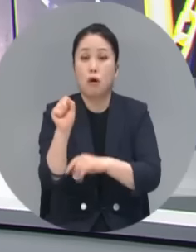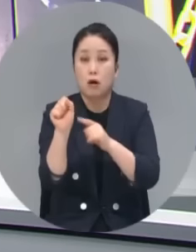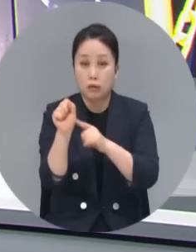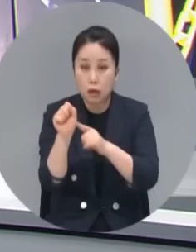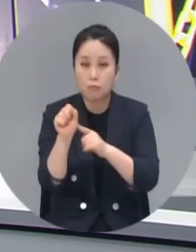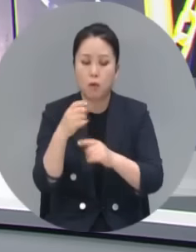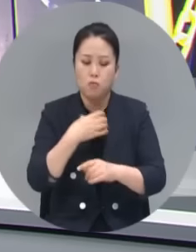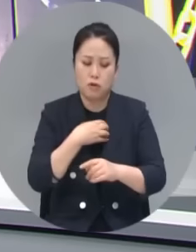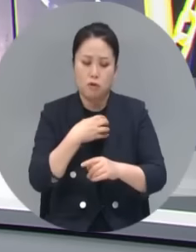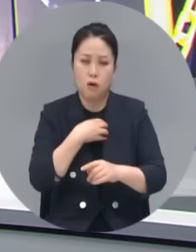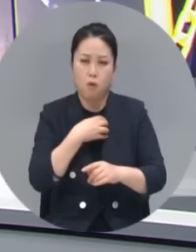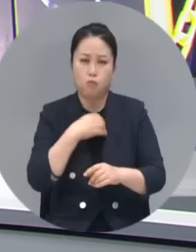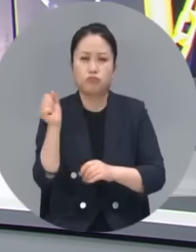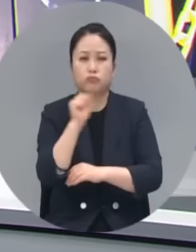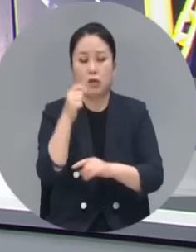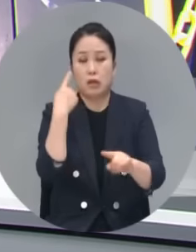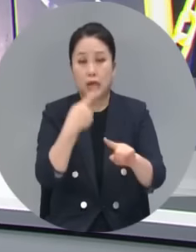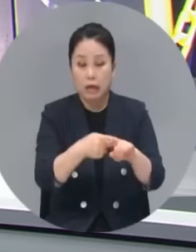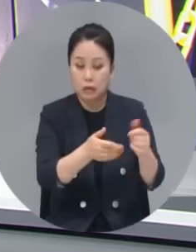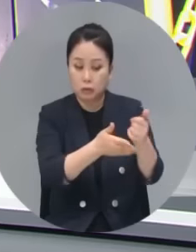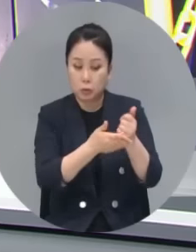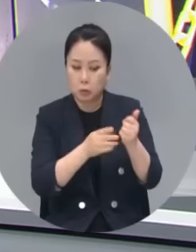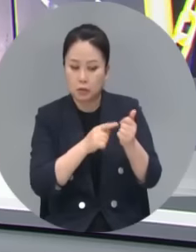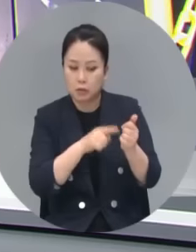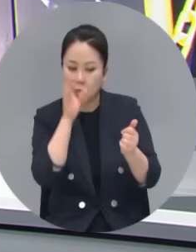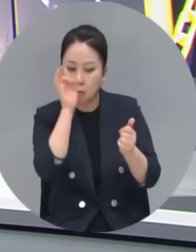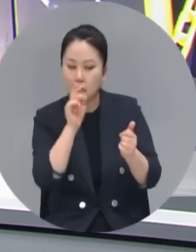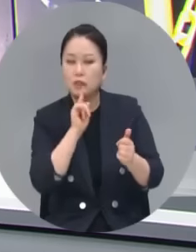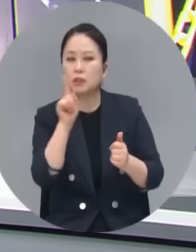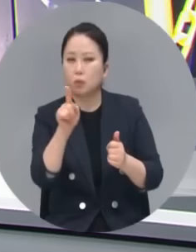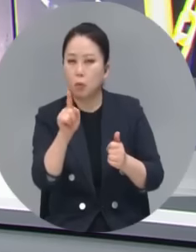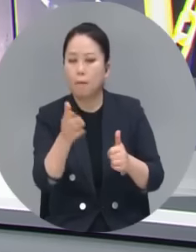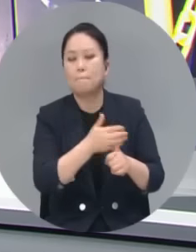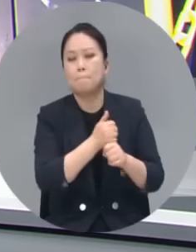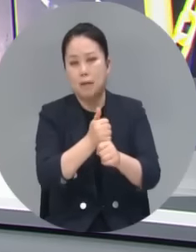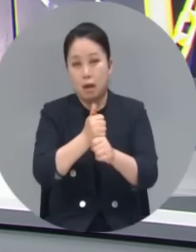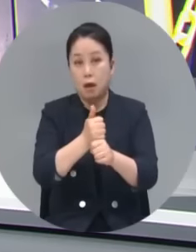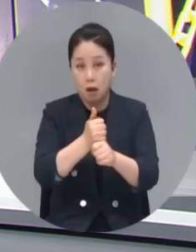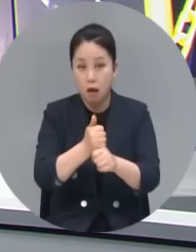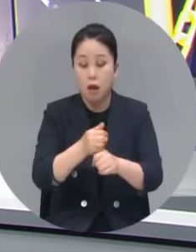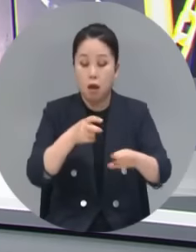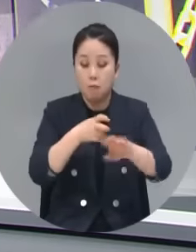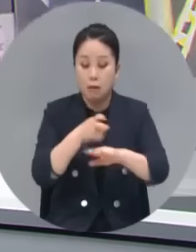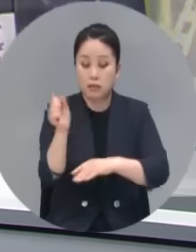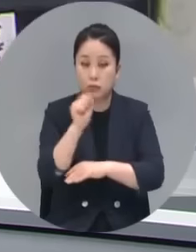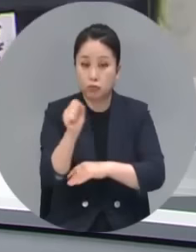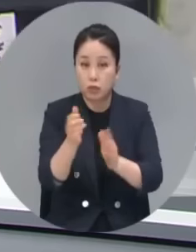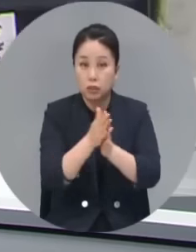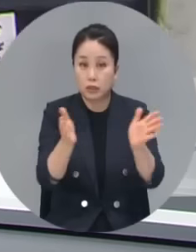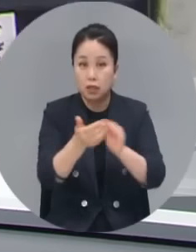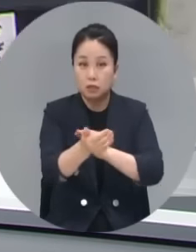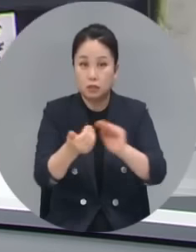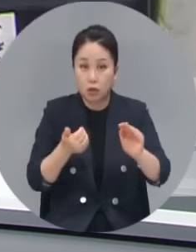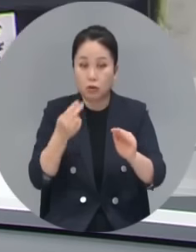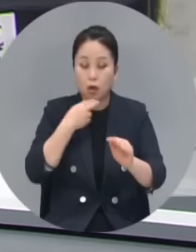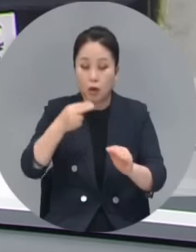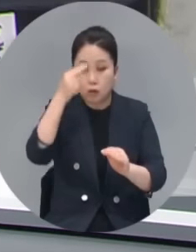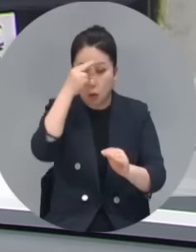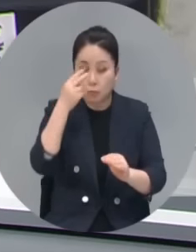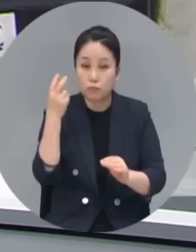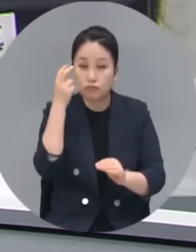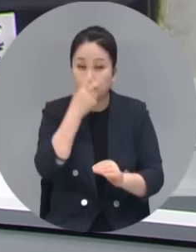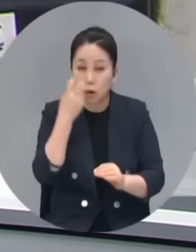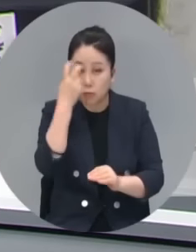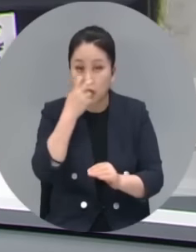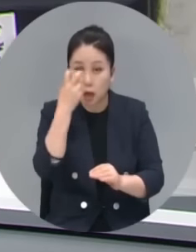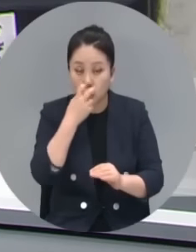위험천만한 운전을 하다 승객의 신고로 붙잡혔습니다. 이 버스 운행 전 음주 측정도 다른 사람이 대신했던